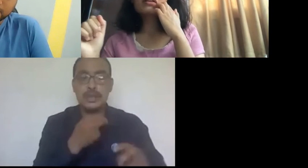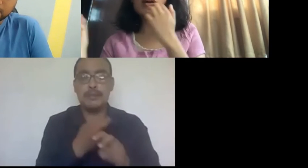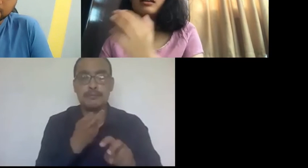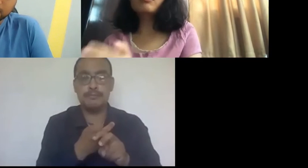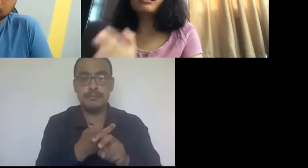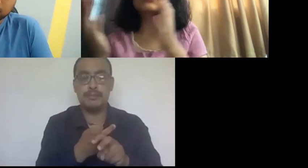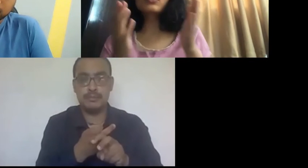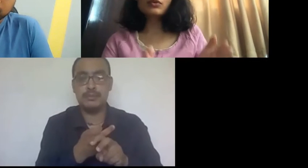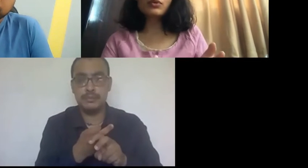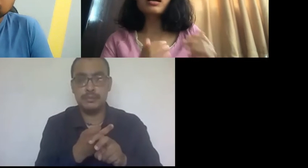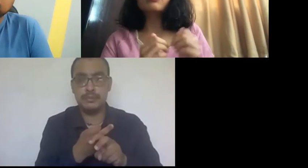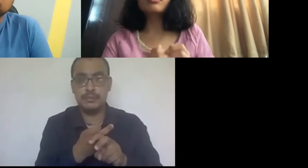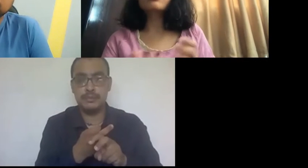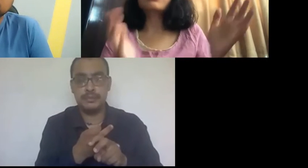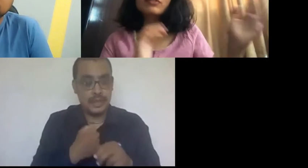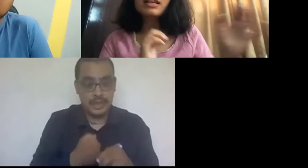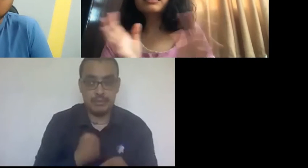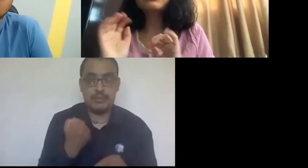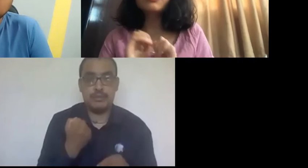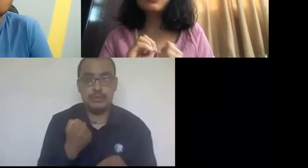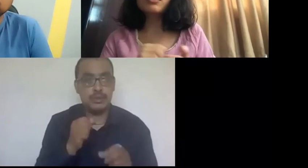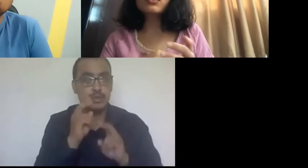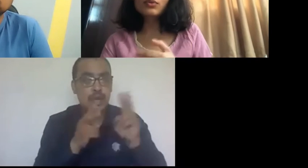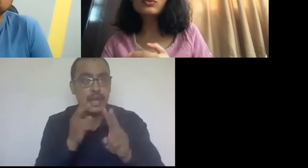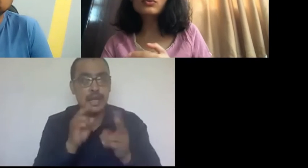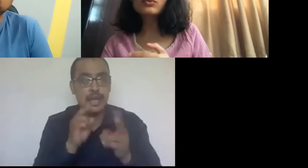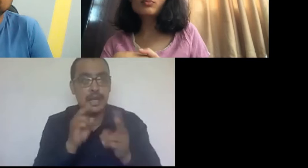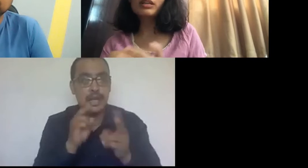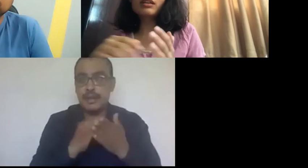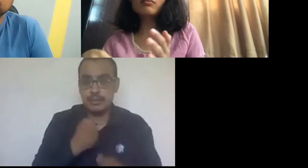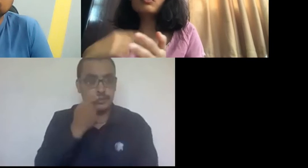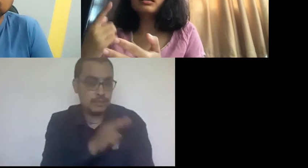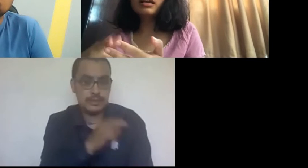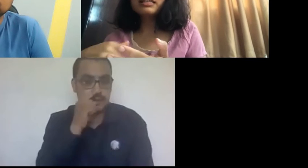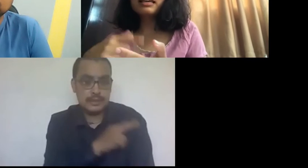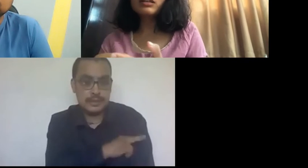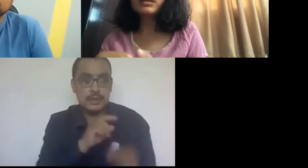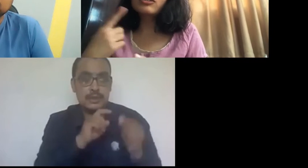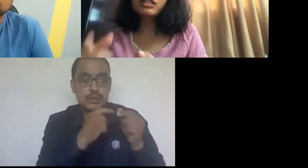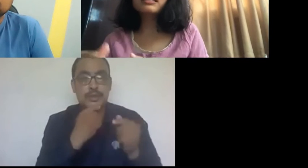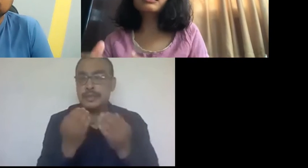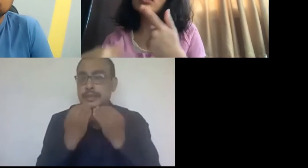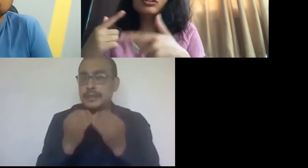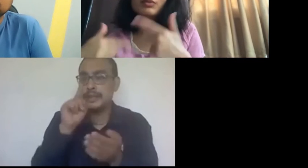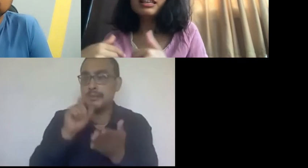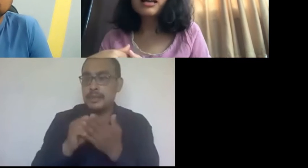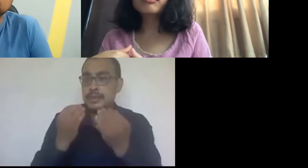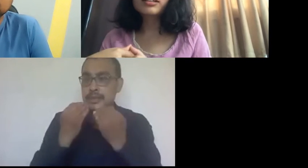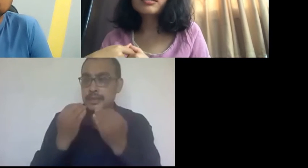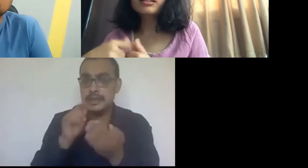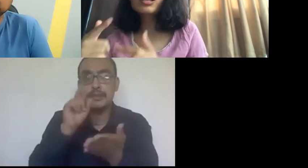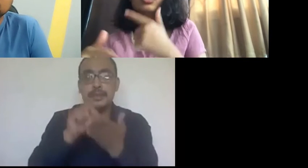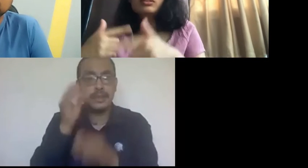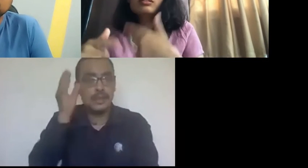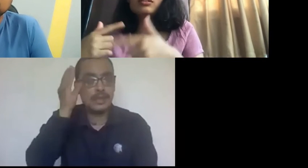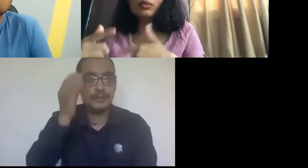बट उहाँले अब आफ्नो छोराहरूसँग अथवा आफ्नो नाति नातिनाहरूसँग सोध्नु भयो कि मलाई सिकाइदेऊ भने एकचोटि सिकाइदेऊ, एकचोटिमा त याद हुँदैन नि त,